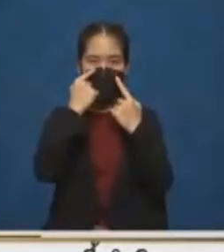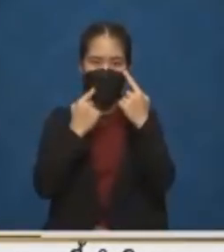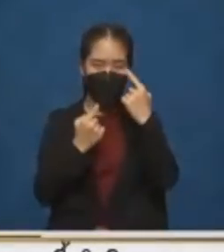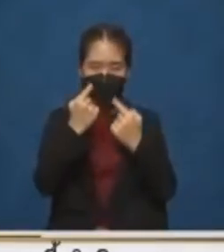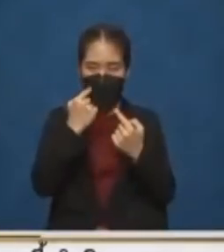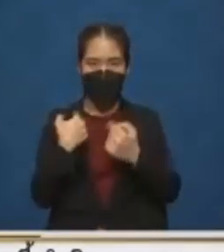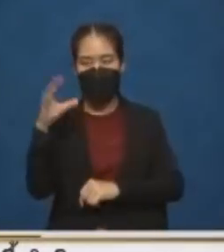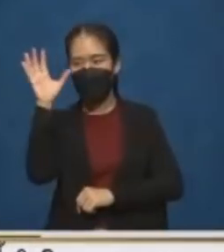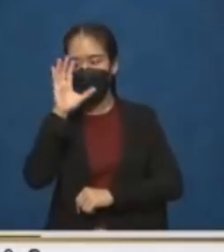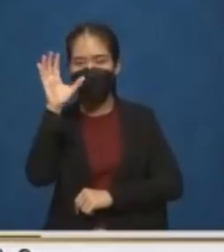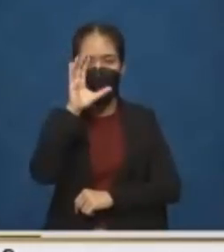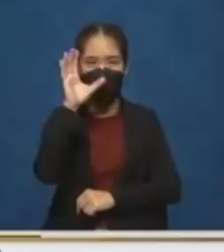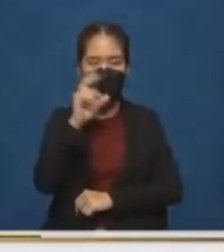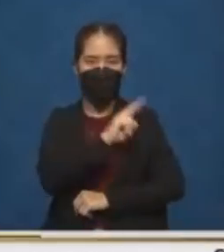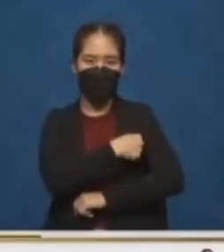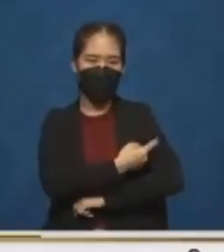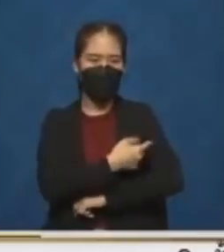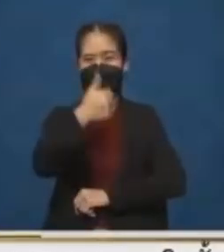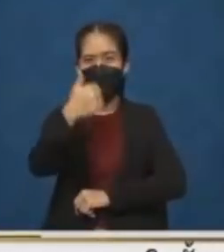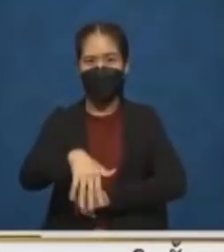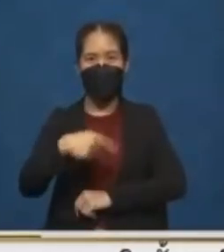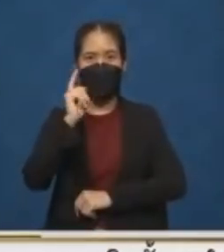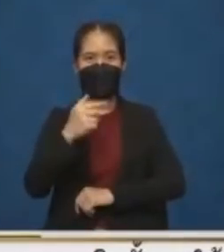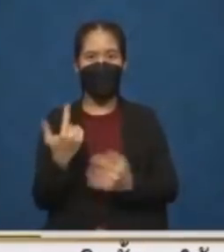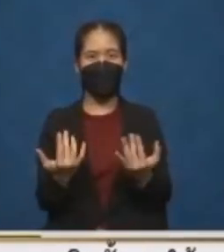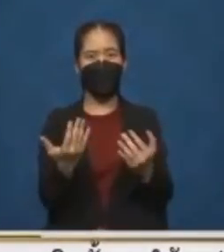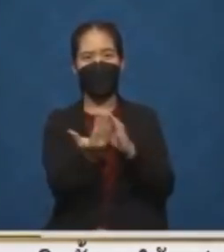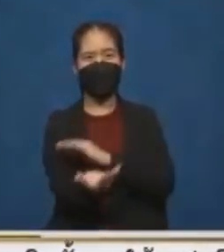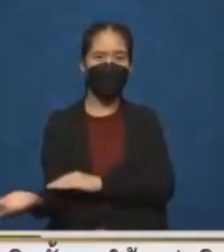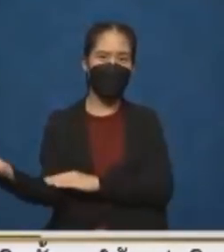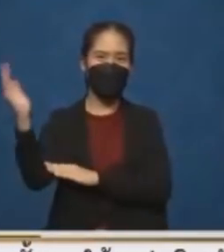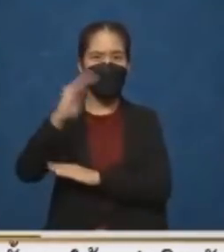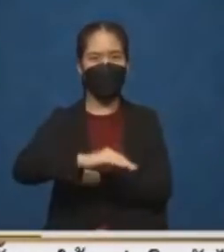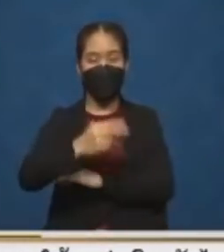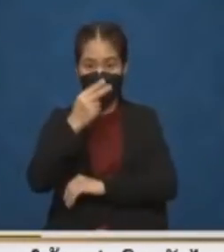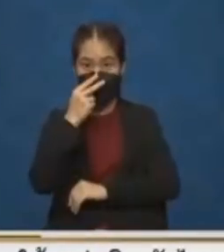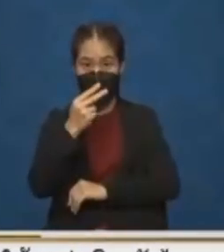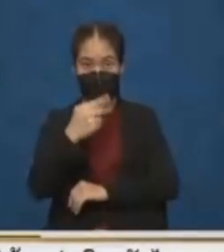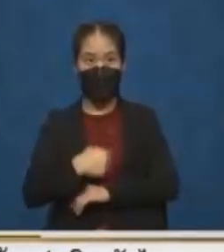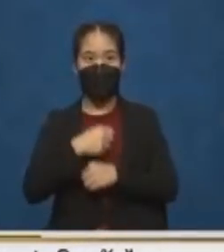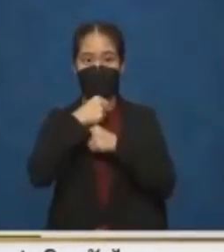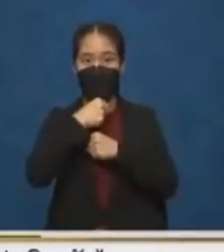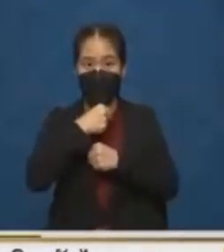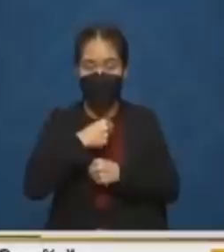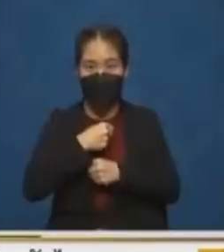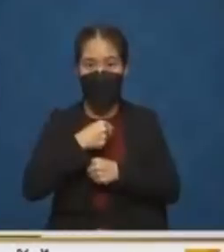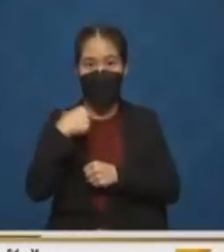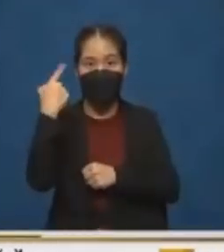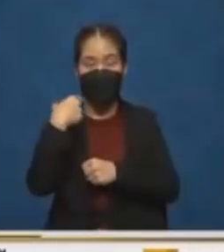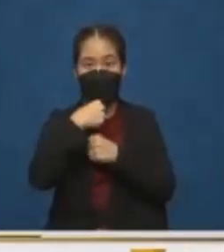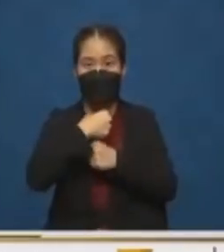บาลทจะตรวไม่ได้ต้องรอคิวข้ามคืนดูคุยายลองให้